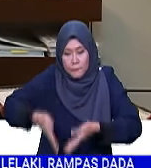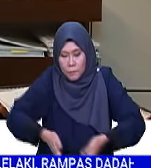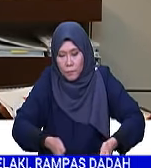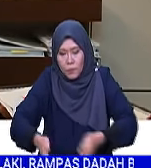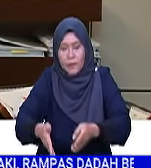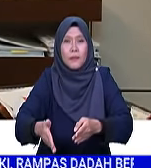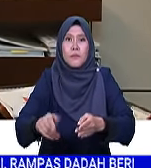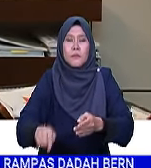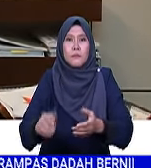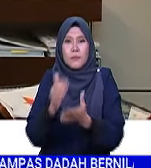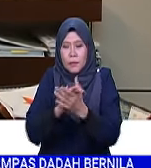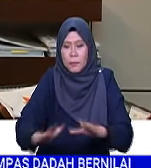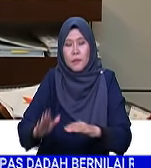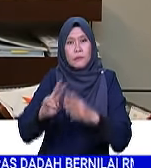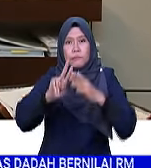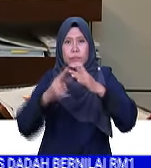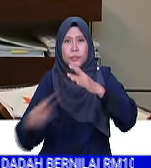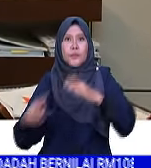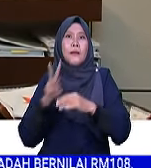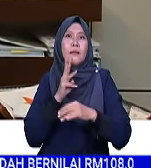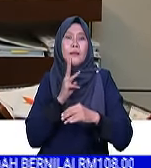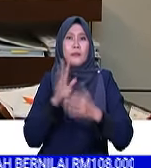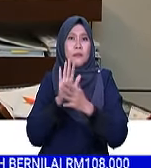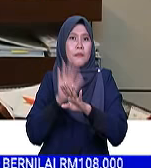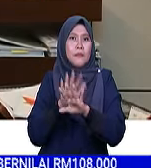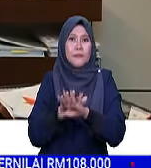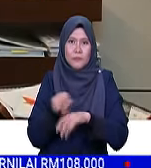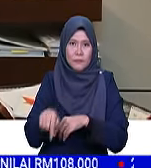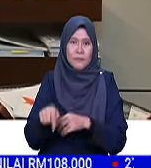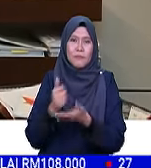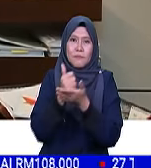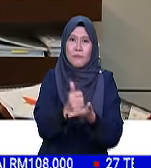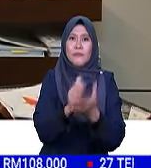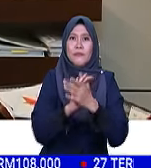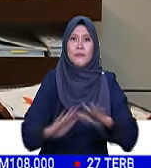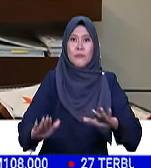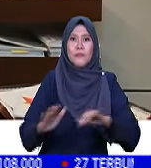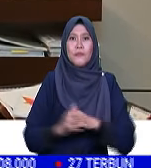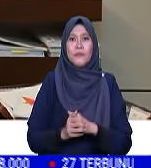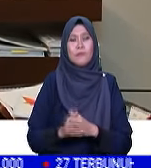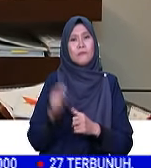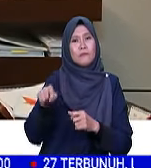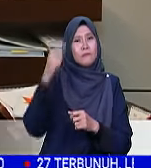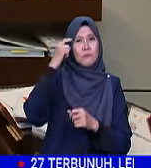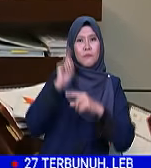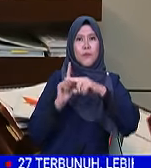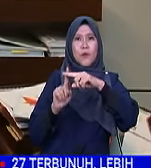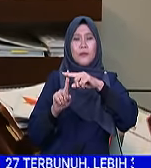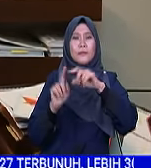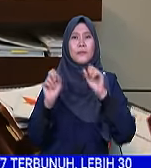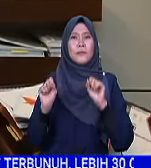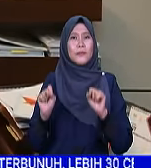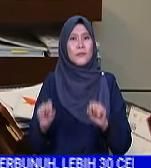terlibat lemas, longkang yang penuh dengan air. Dan ini bukan satu perkara yang cukup positif lah, yang boleh